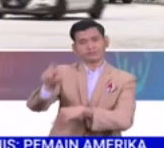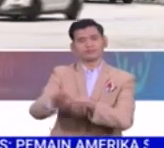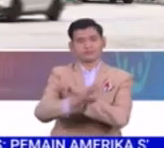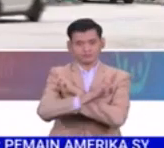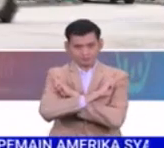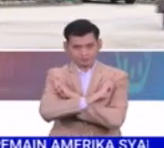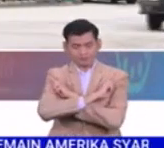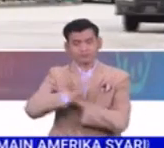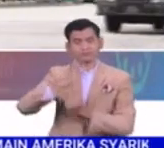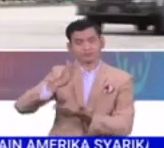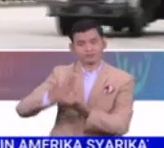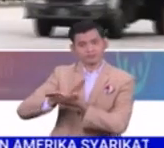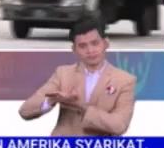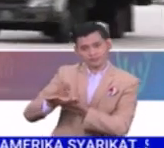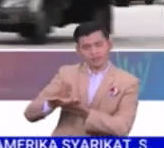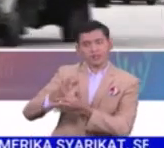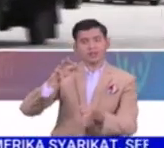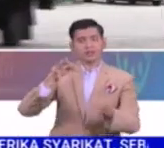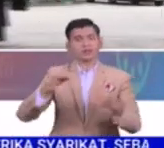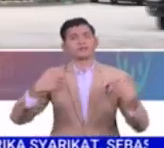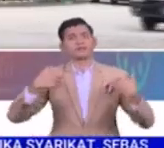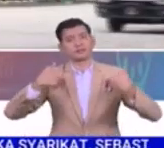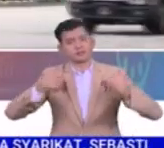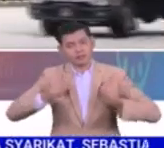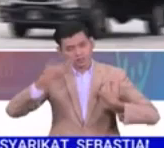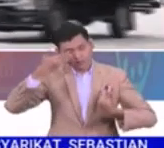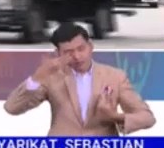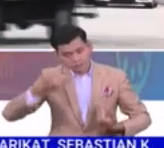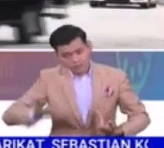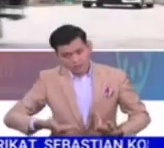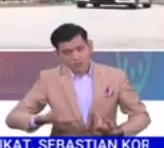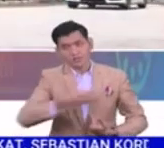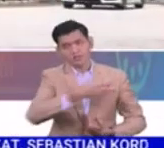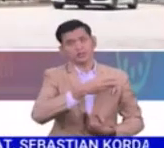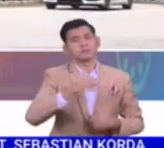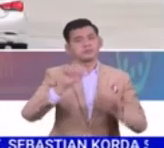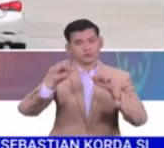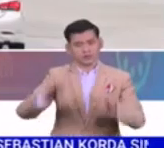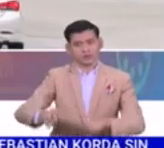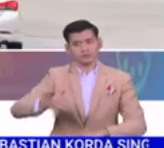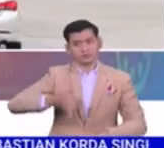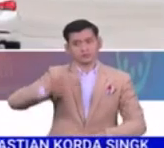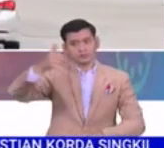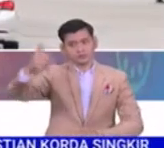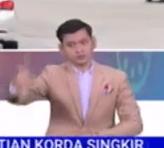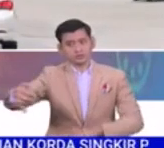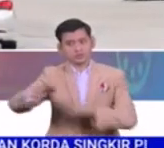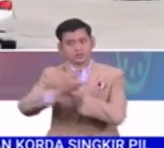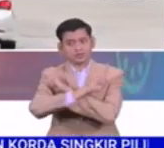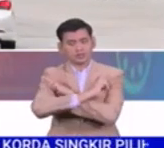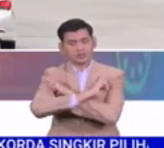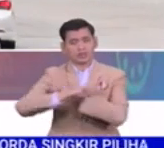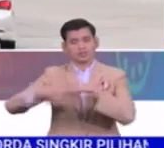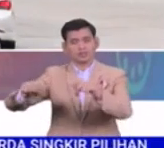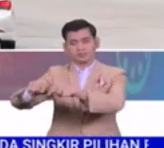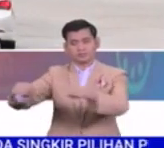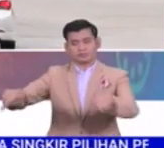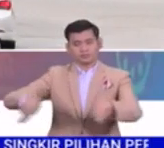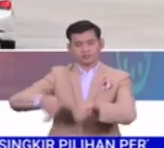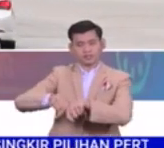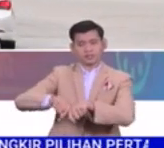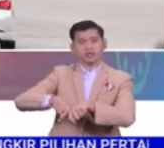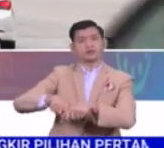seketika jika kepenatan di area terpilih serta hentian sebelah yang akan dibuka 24 jam setiap